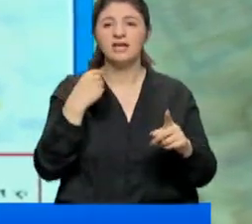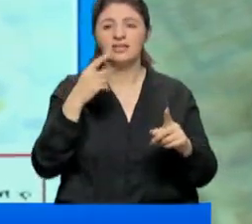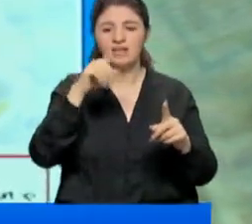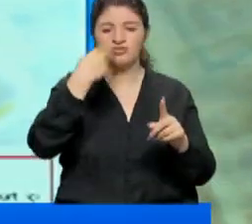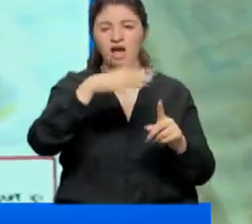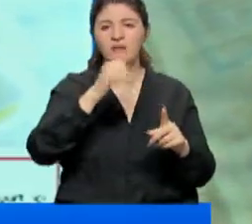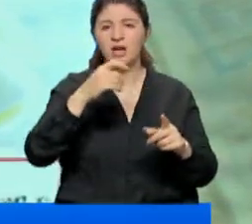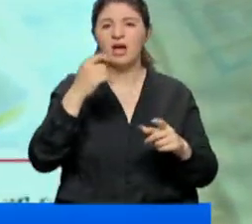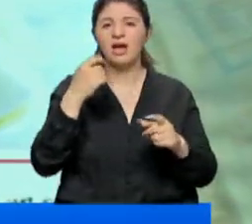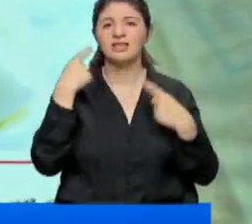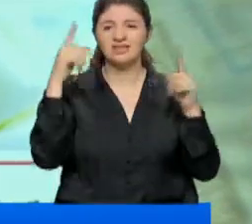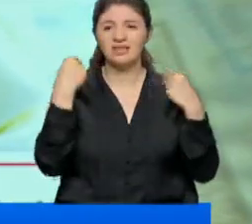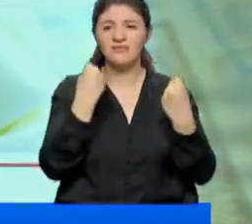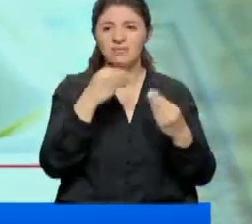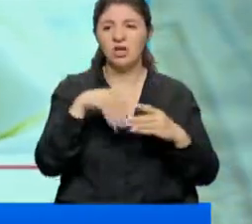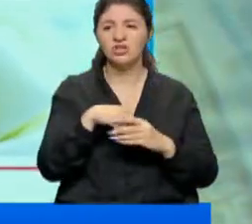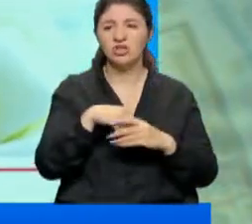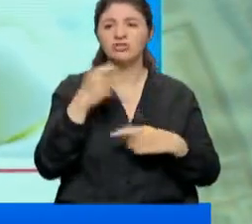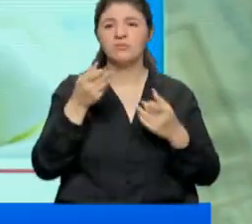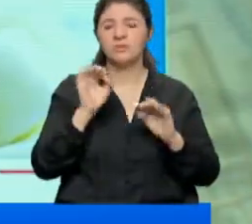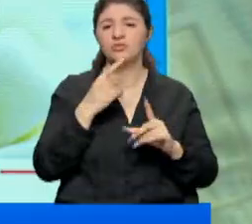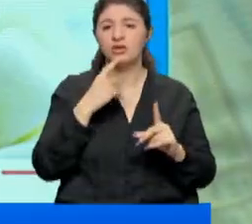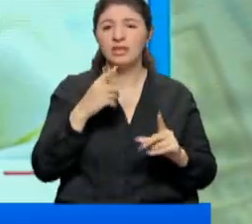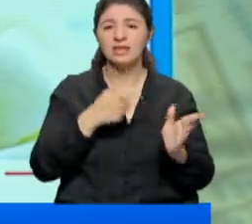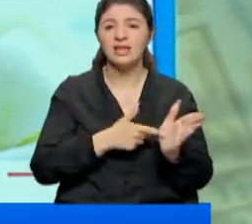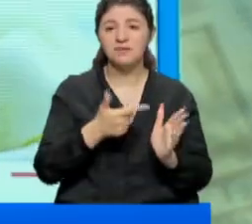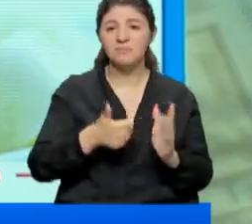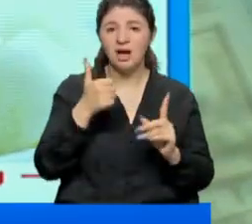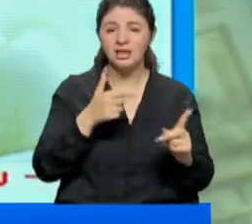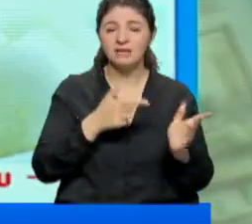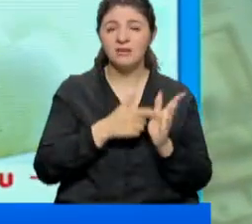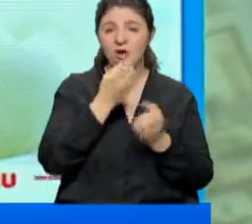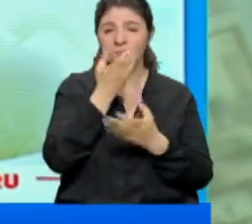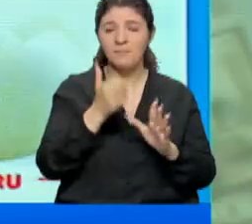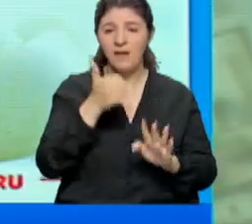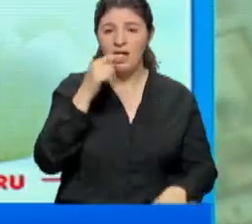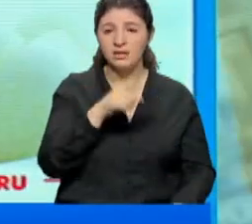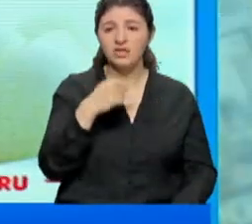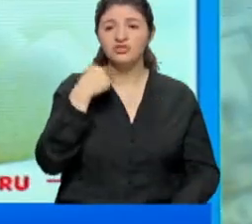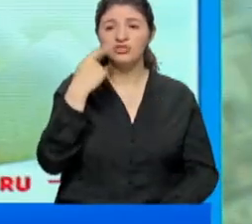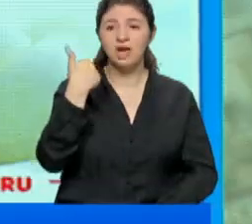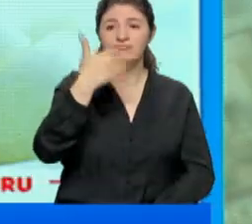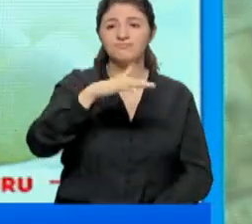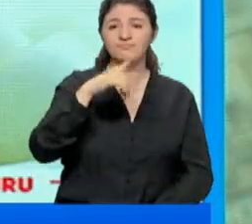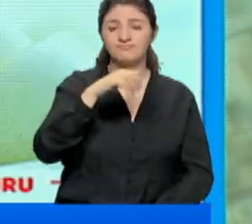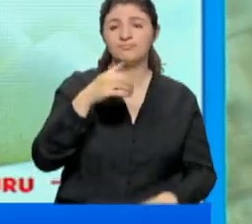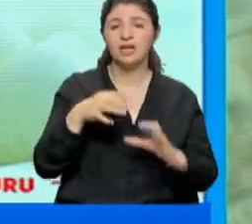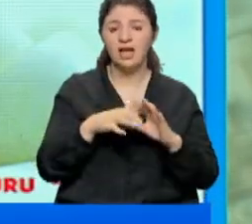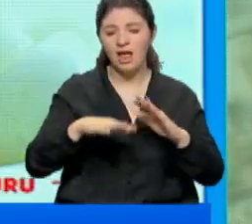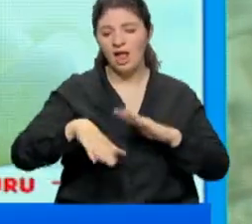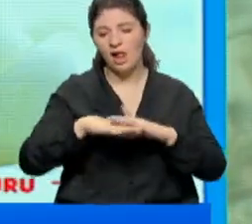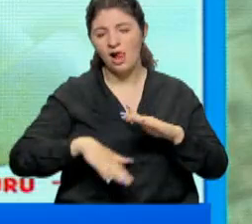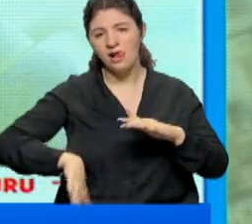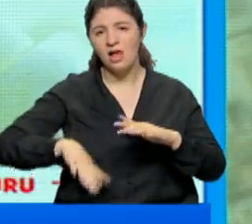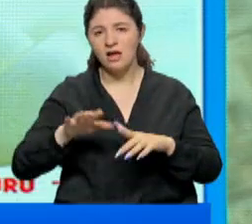üzere çalışma başlattığını duyurdu Milli Gazete Tarım Bakanlığı tarım Orman Bakanlığı'nın şeker ithalat ana yanıkel